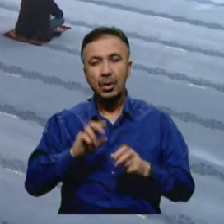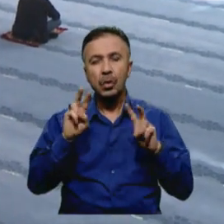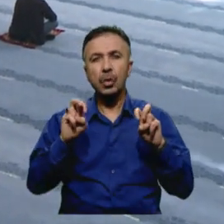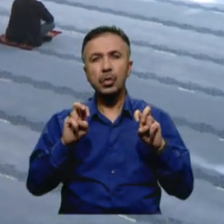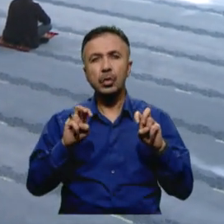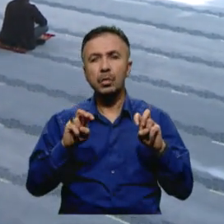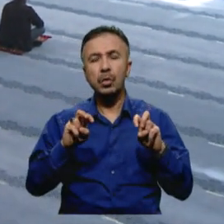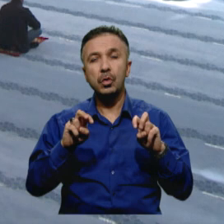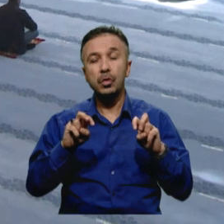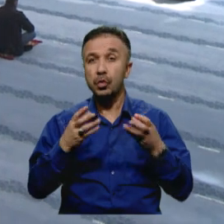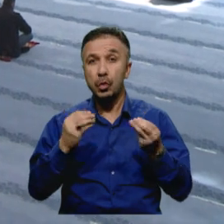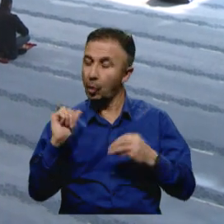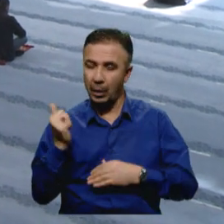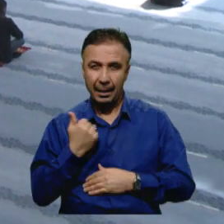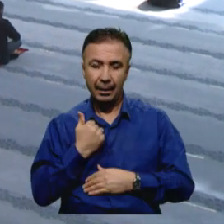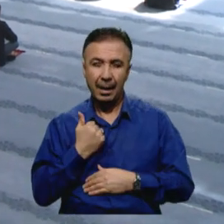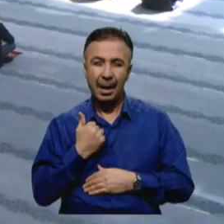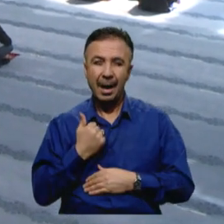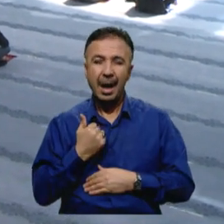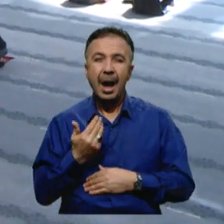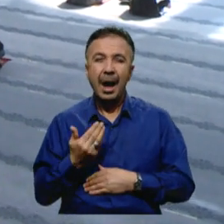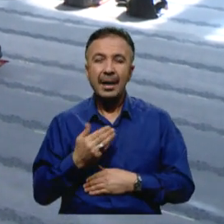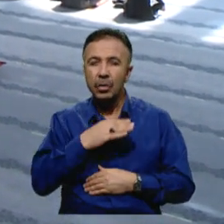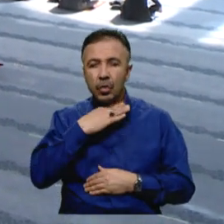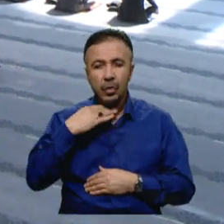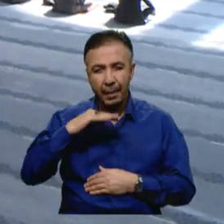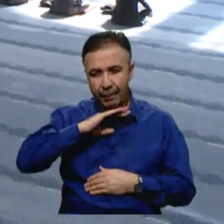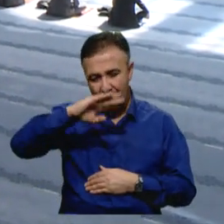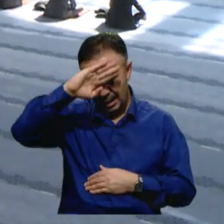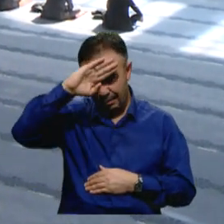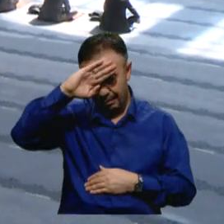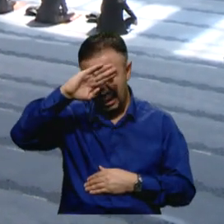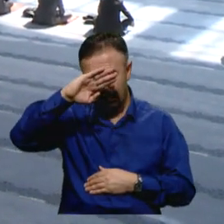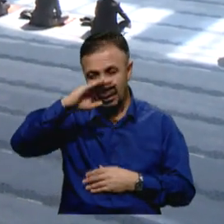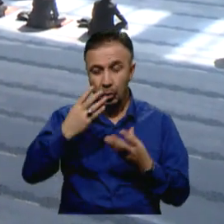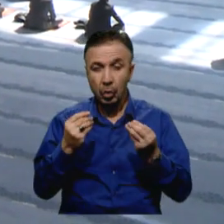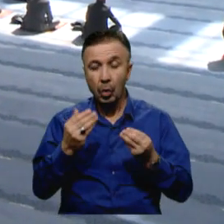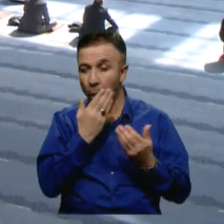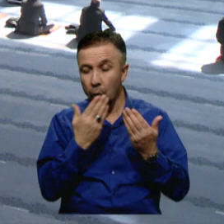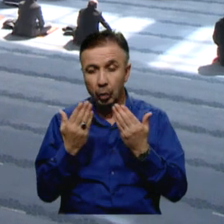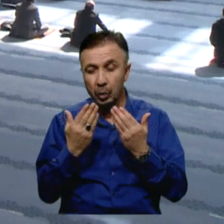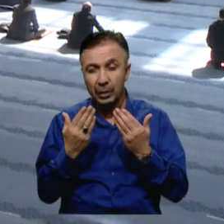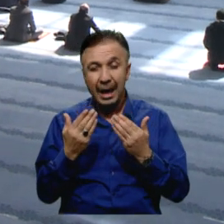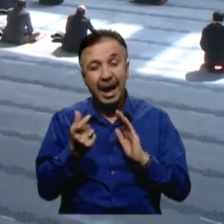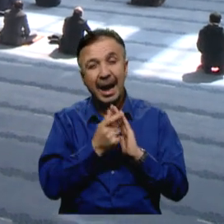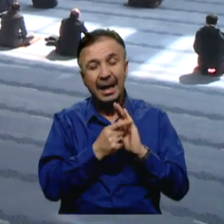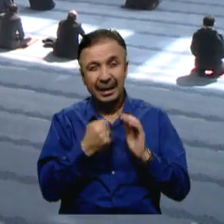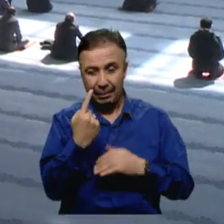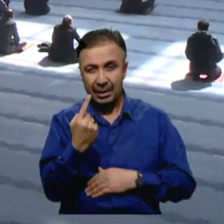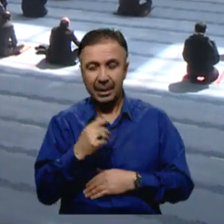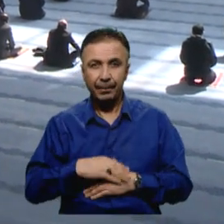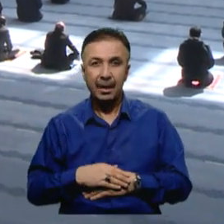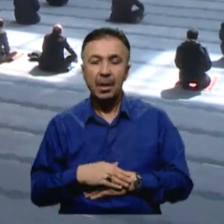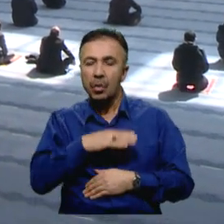kadar önemli. Hani kurban bayramlarında çok okuduğumuz ayetlerden birisi de kurban keserken